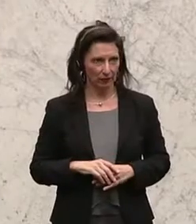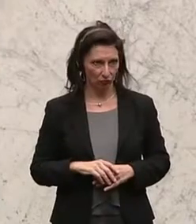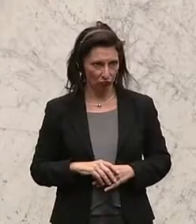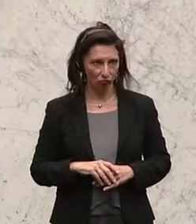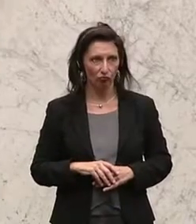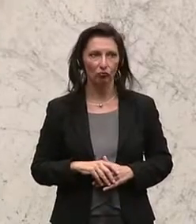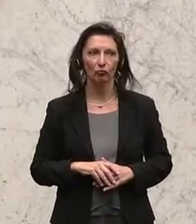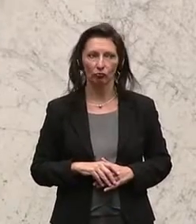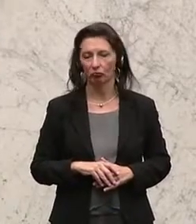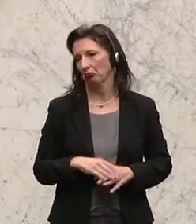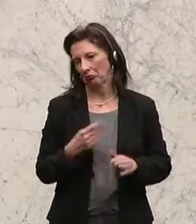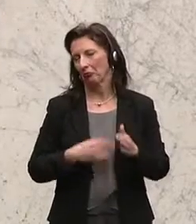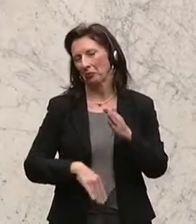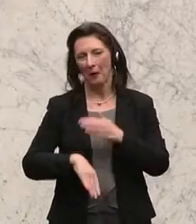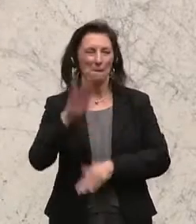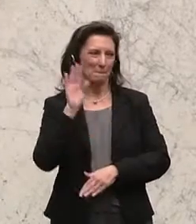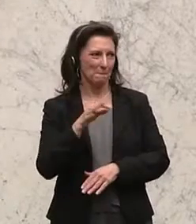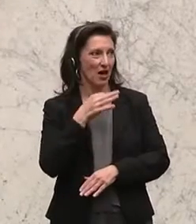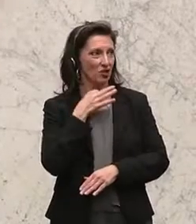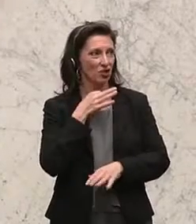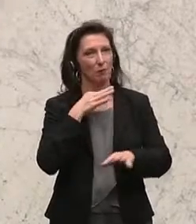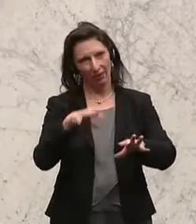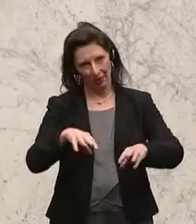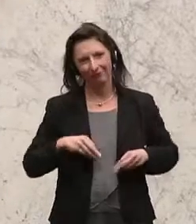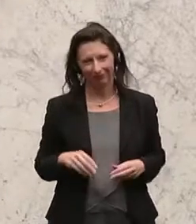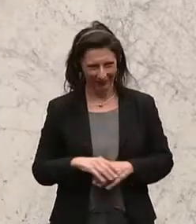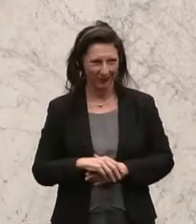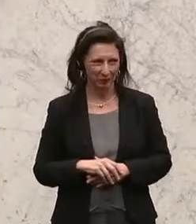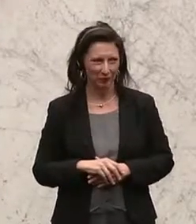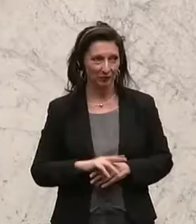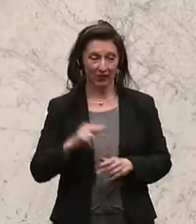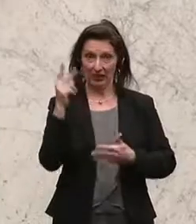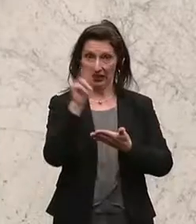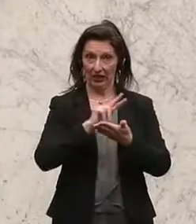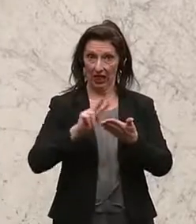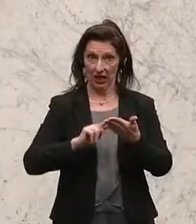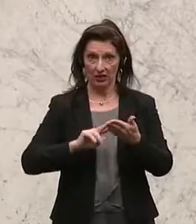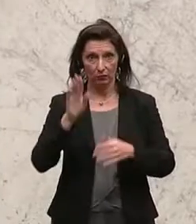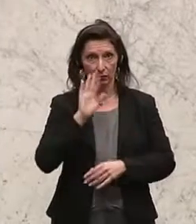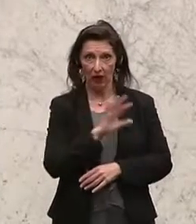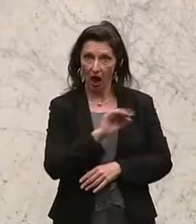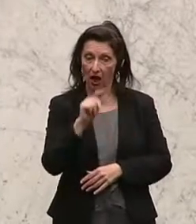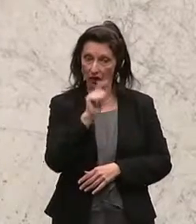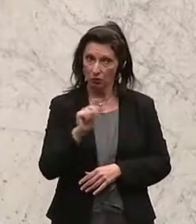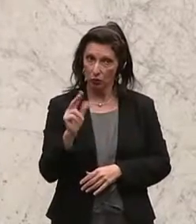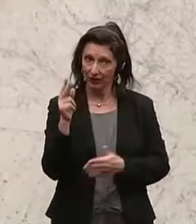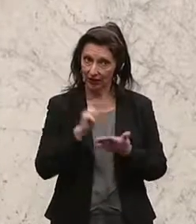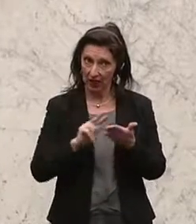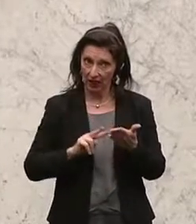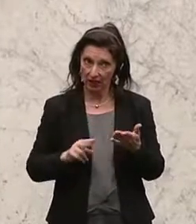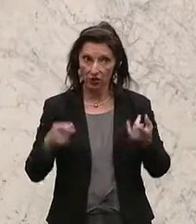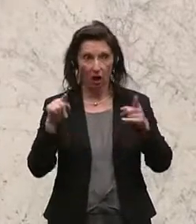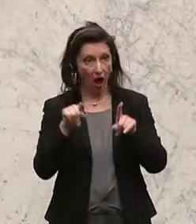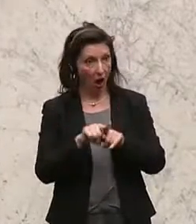ist mehrheitlich angenommen. Wir kommen zugleich zur dritten Lesung. Ich bitte jene Damen und Herren, die auch in dritter Lesung für den